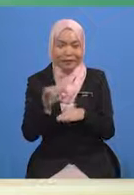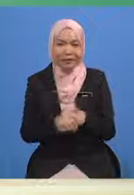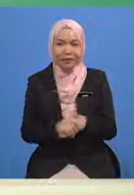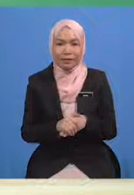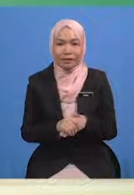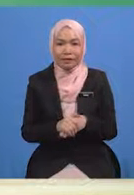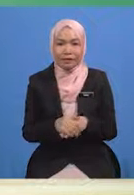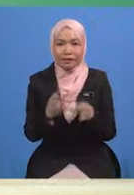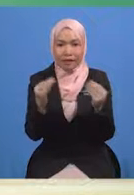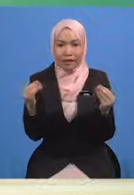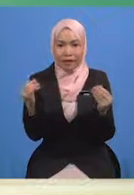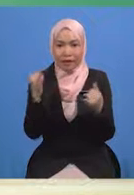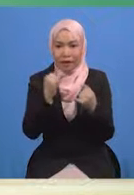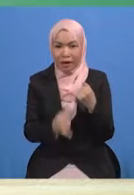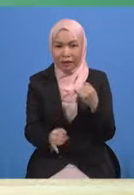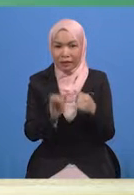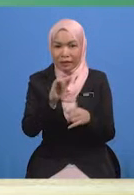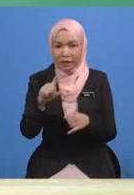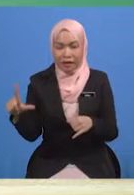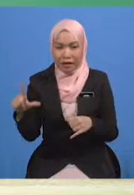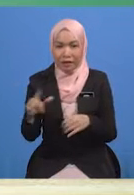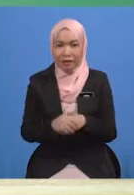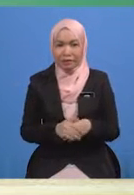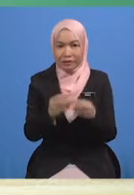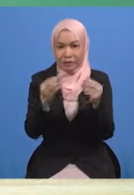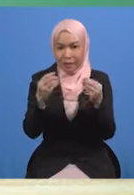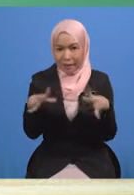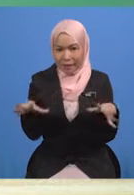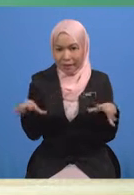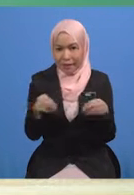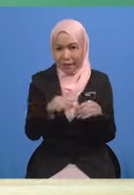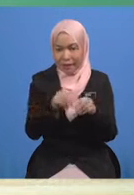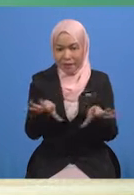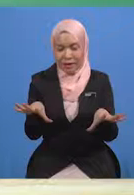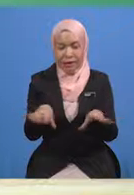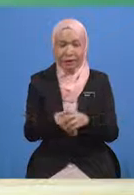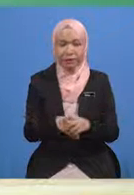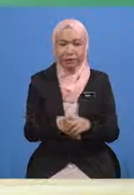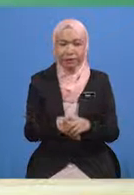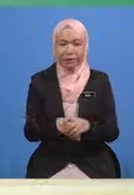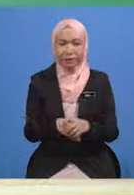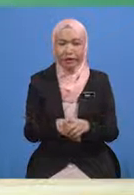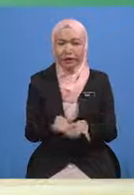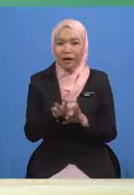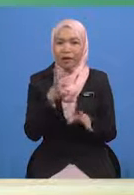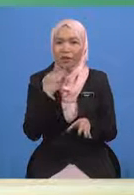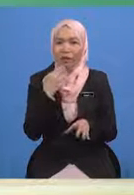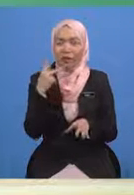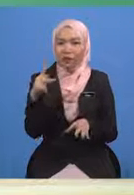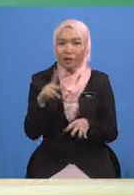Tanah yang terakhir ialah tanah pasir. Ia berwarna